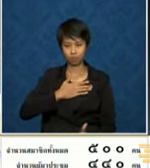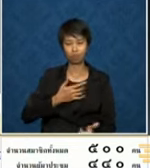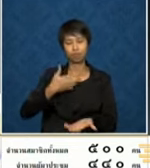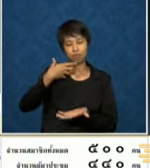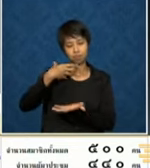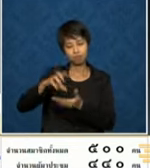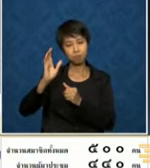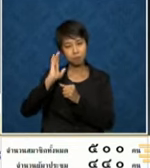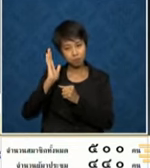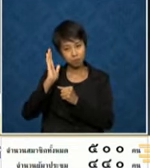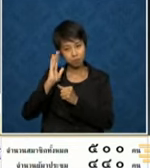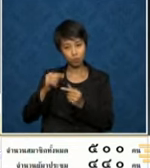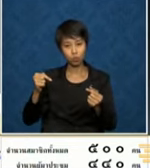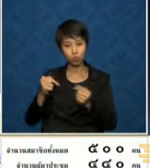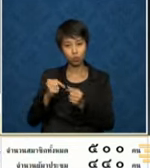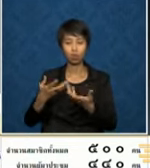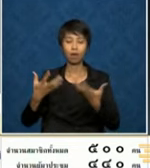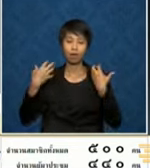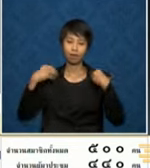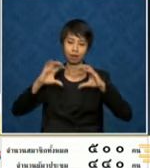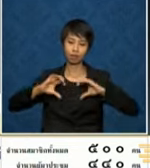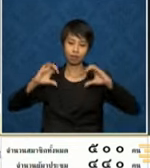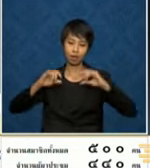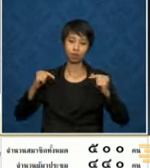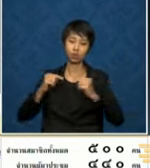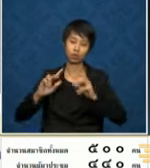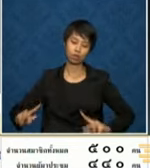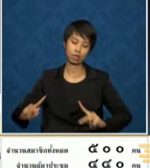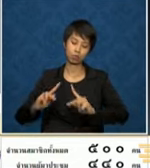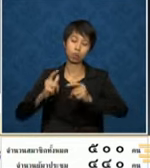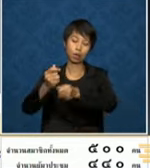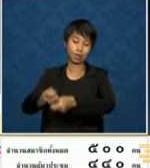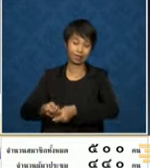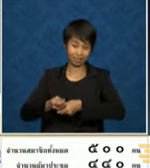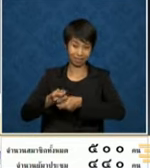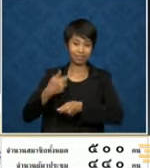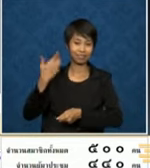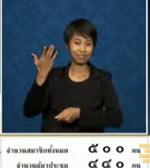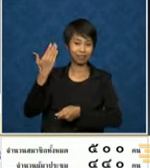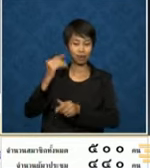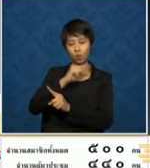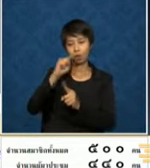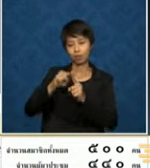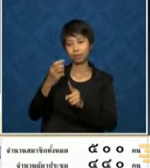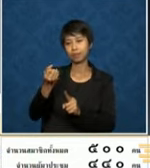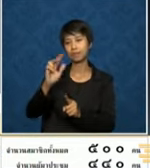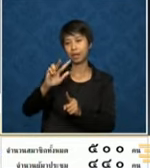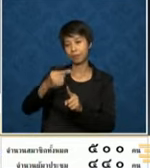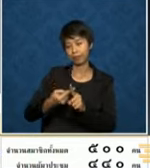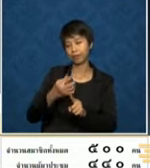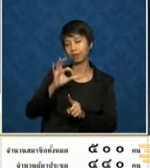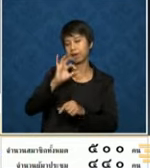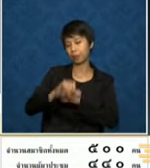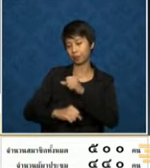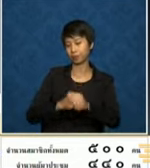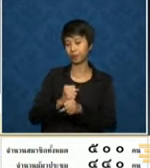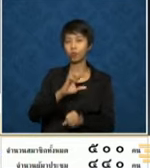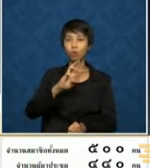ให้กับพี่น้องข้าราชการในกระทรวงเกษตรและสหกรณ์ได้รับทราบกันในวันที่13กันยายน